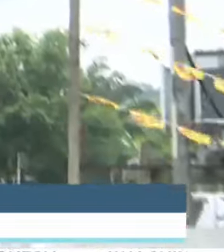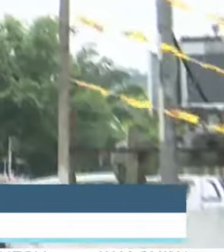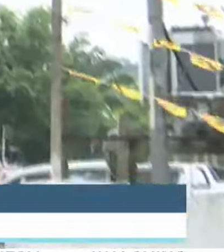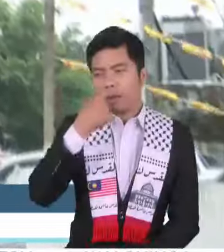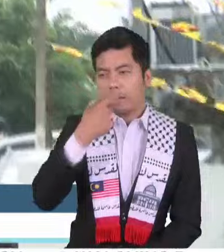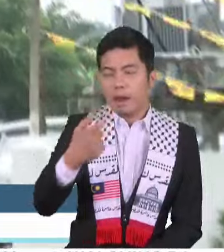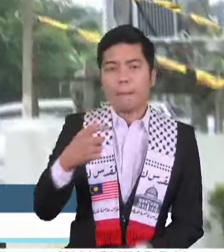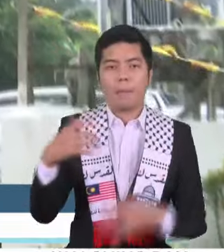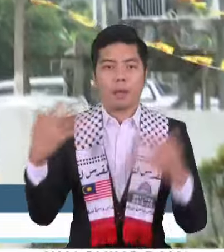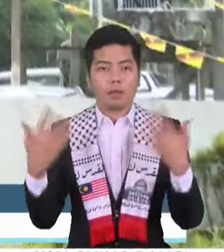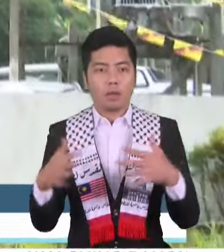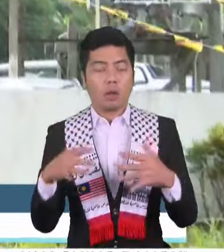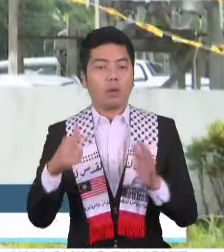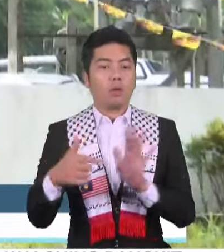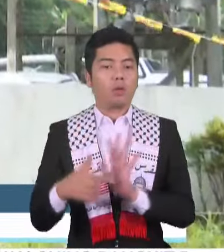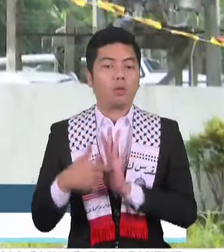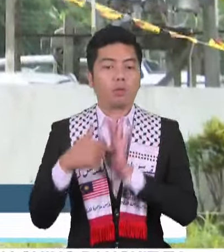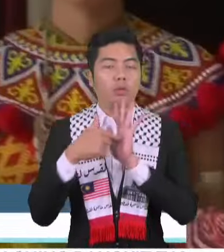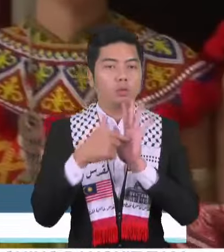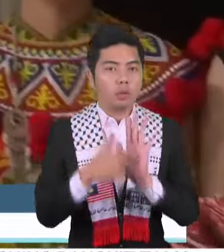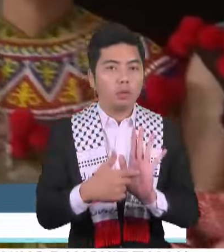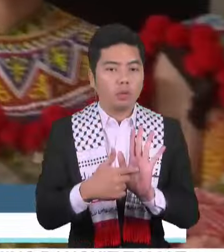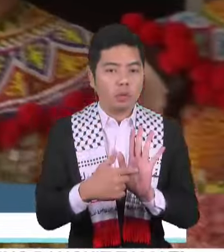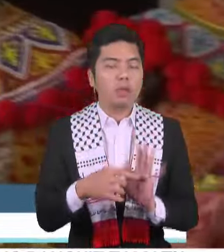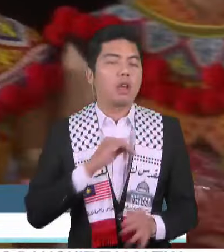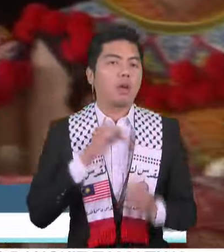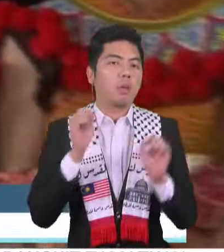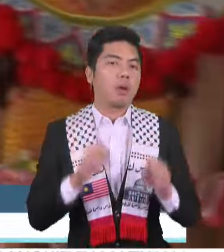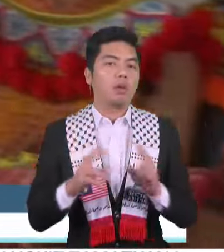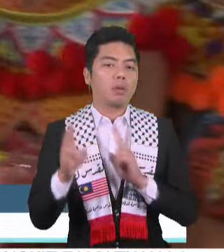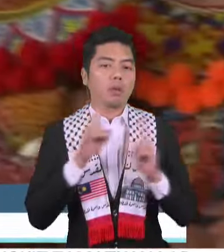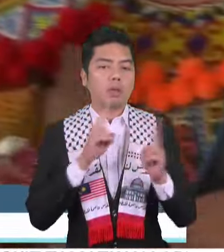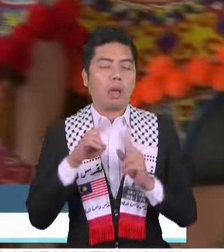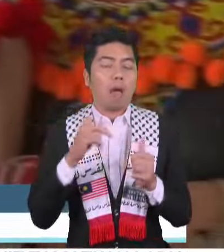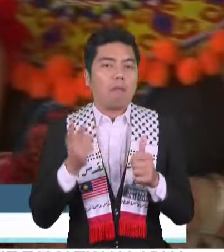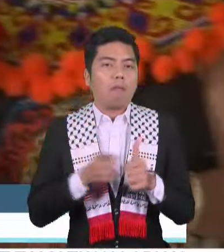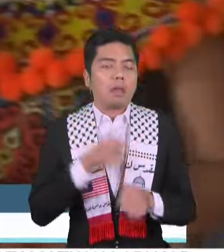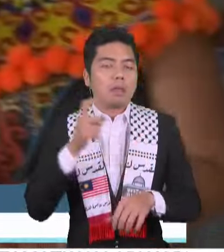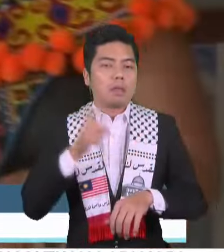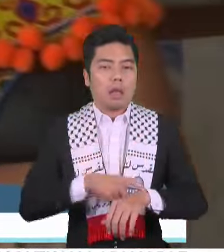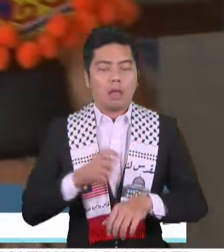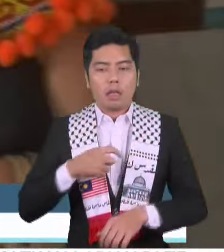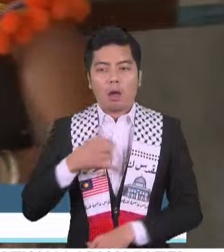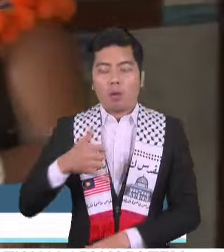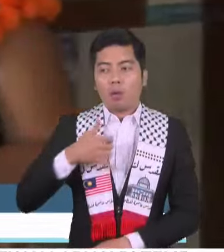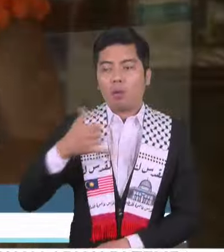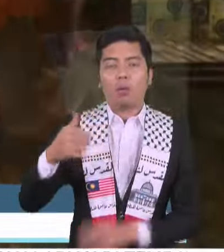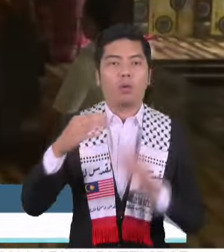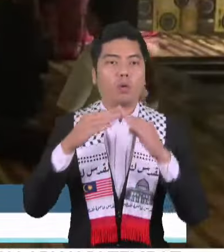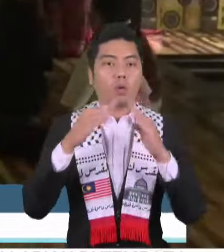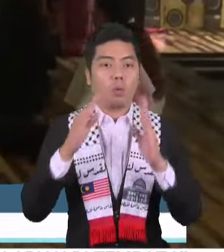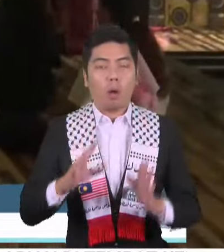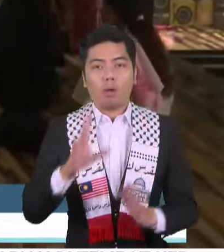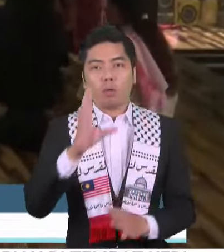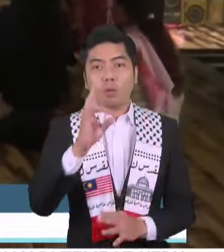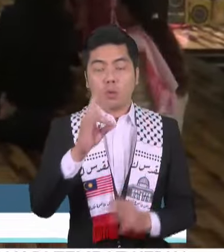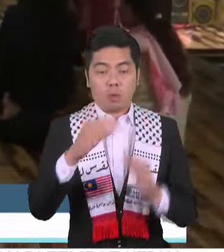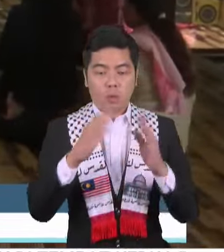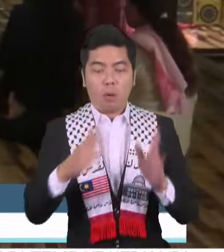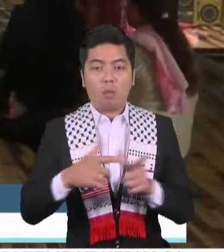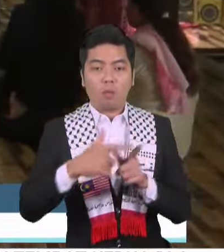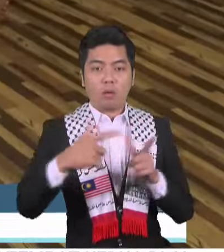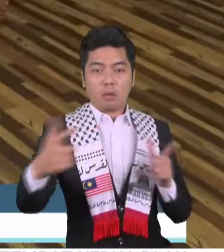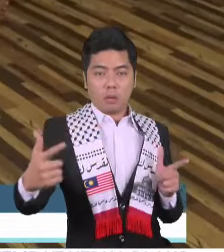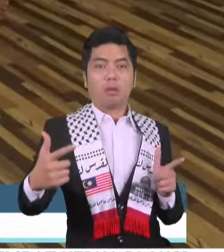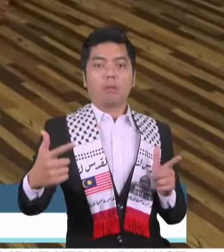Menarik dan unik. Itu gambaran yang dapat saya katakan apabila pertama kali menjejak kaki ketujuh rumah panjang di